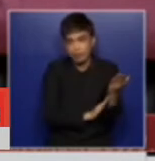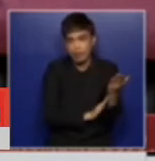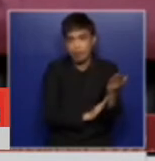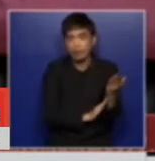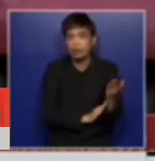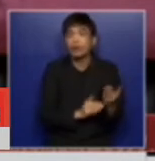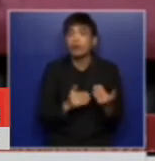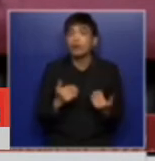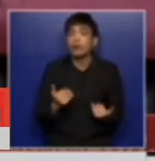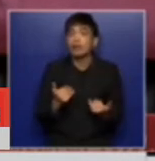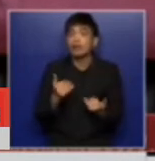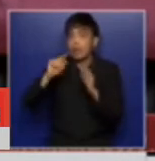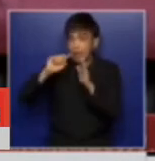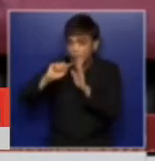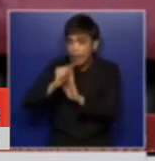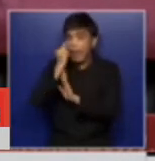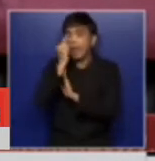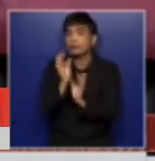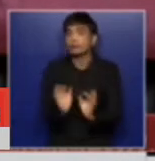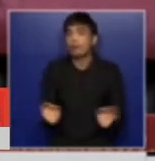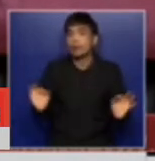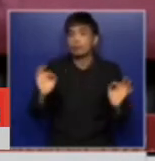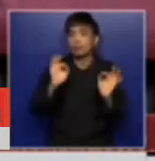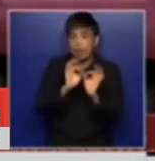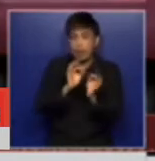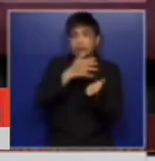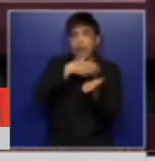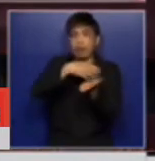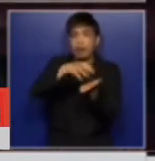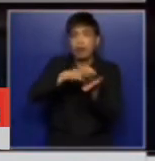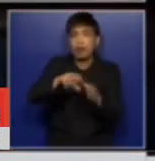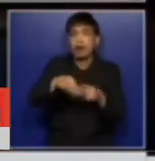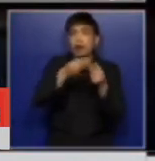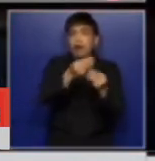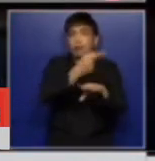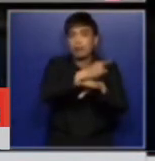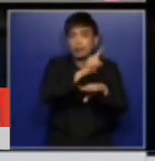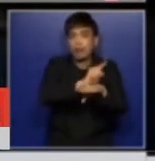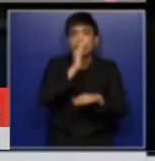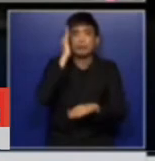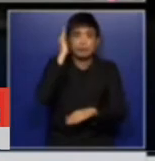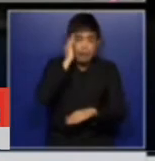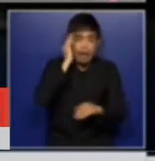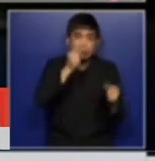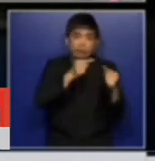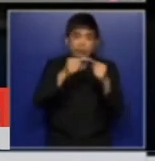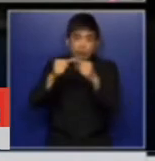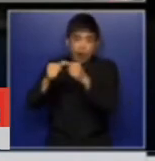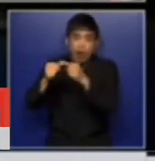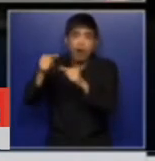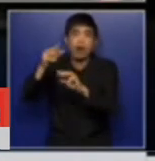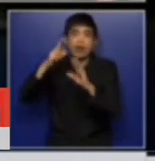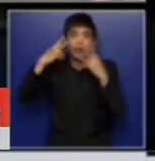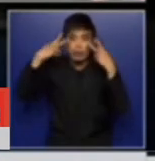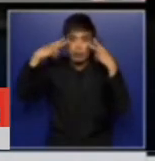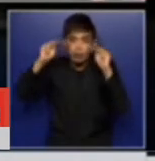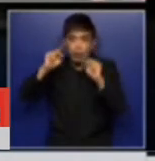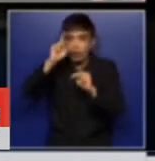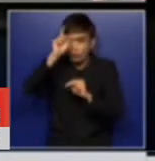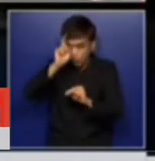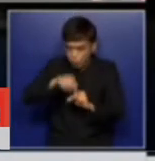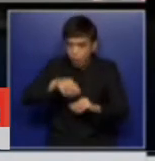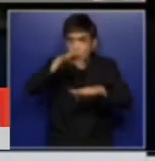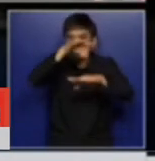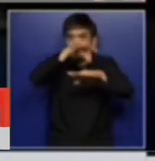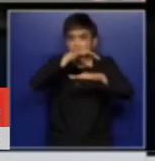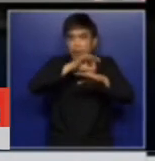ภารกิจแรกที่ต้องกราบเรียนท่านประธานผ่านไปท่านนายกนะครับก็คือท่านต้องลดจำนวนข้าราชการลงอย่างจริ